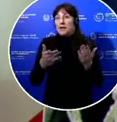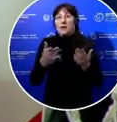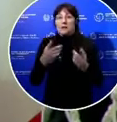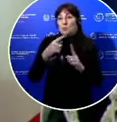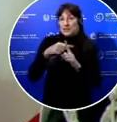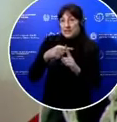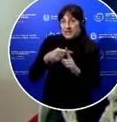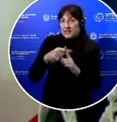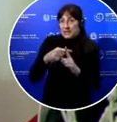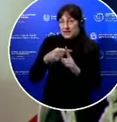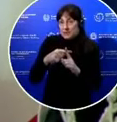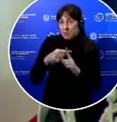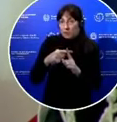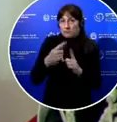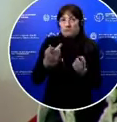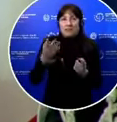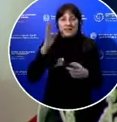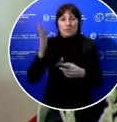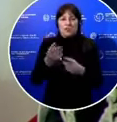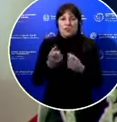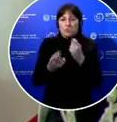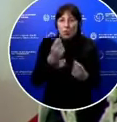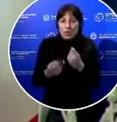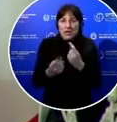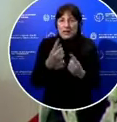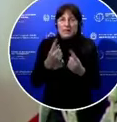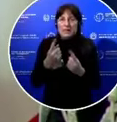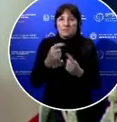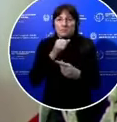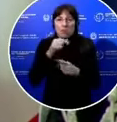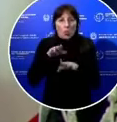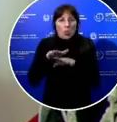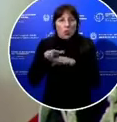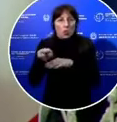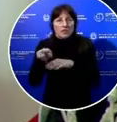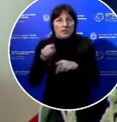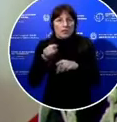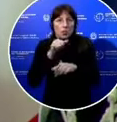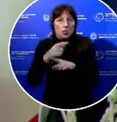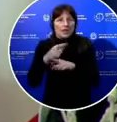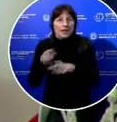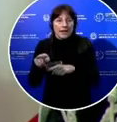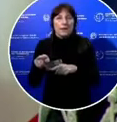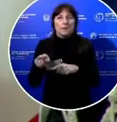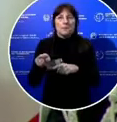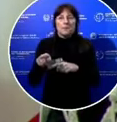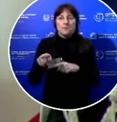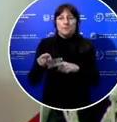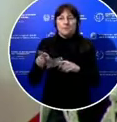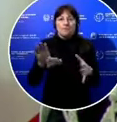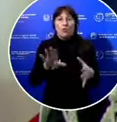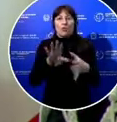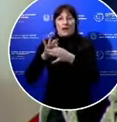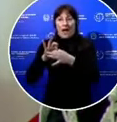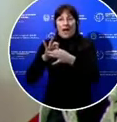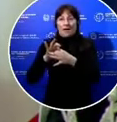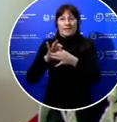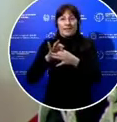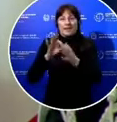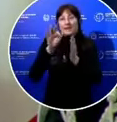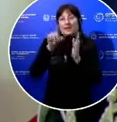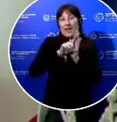possibili spunti, suggerimenti finalizzati ad adeguare la normativa vigente che risale al 1990 e anche alla formulazione di